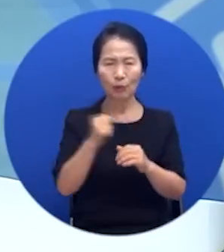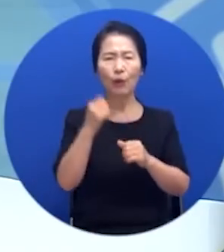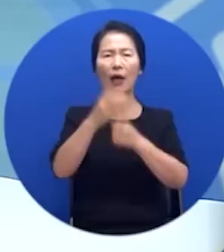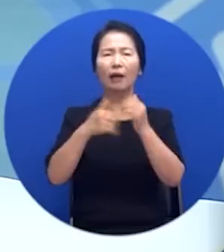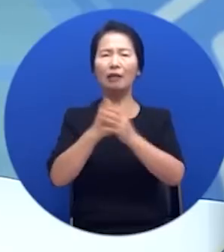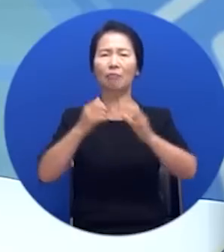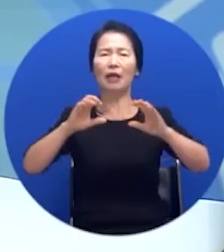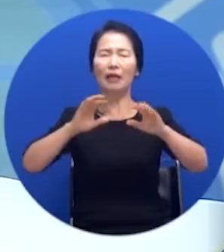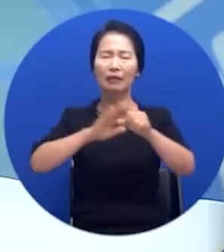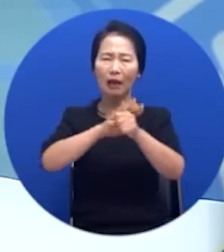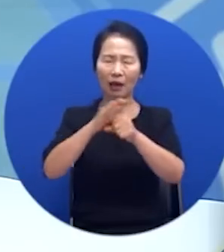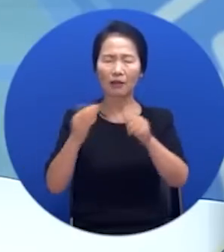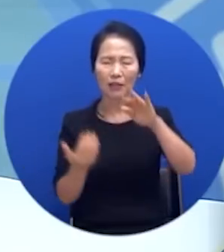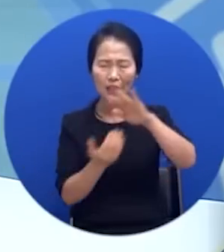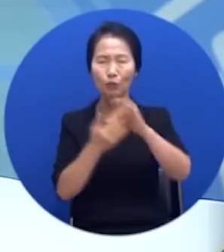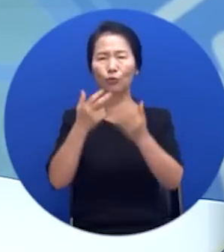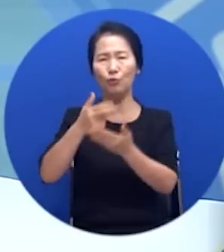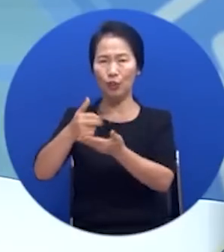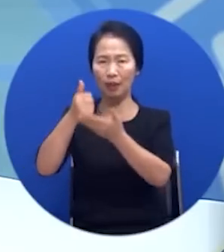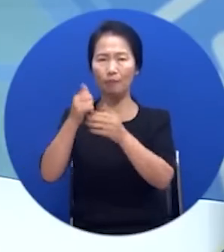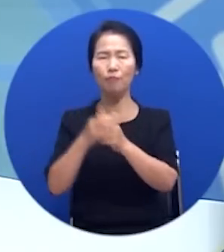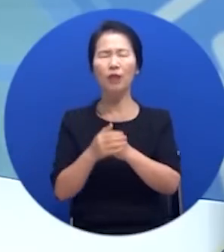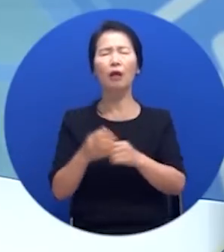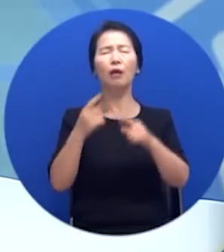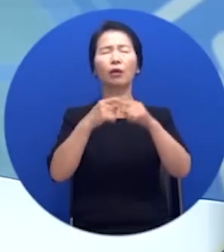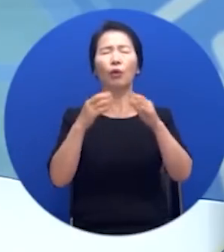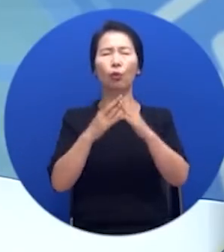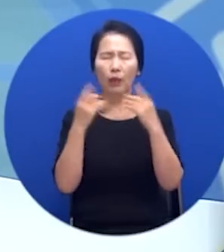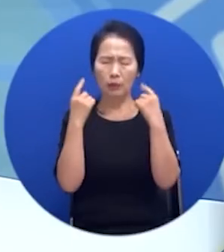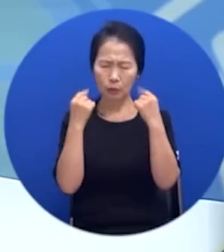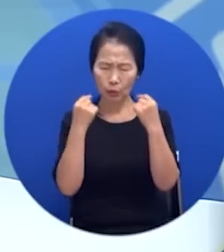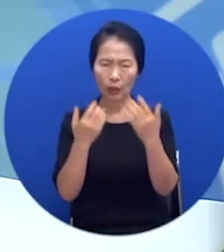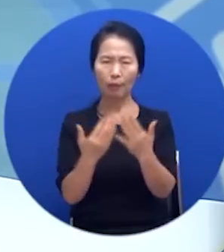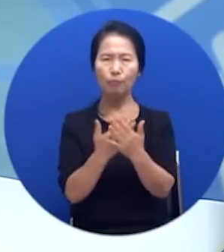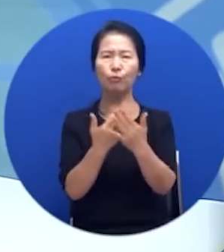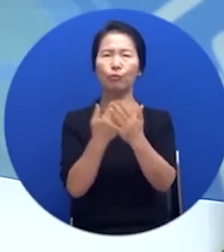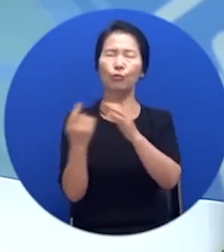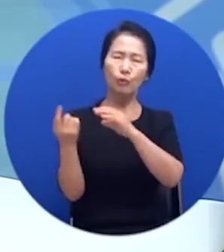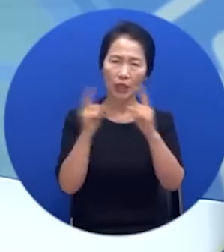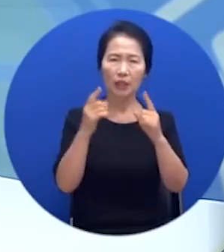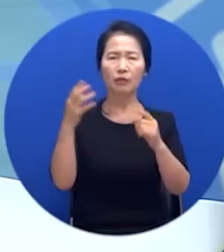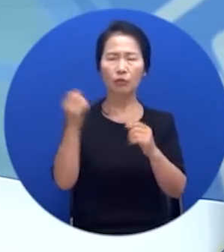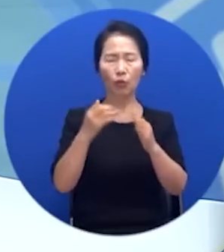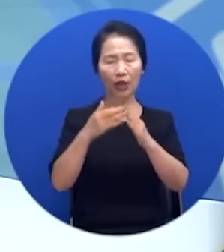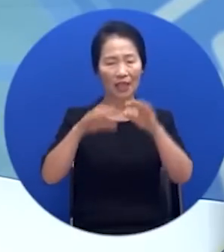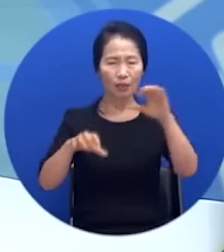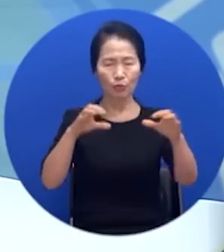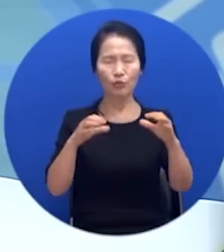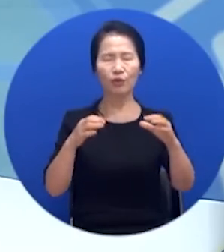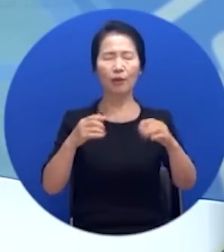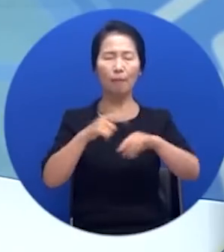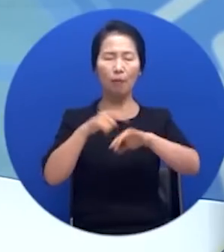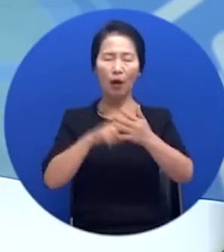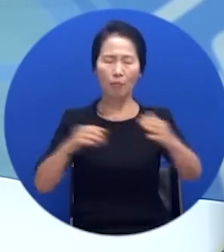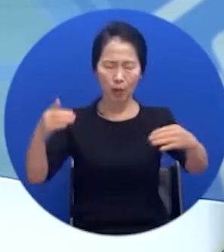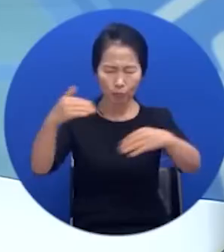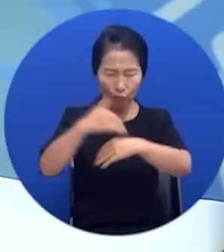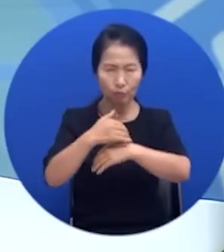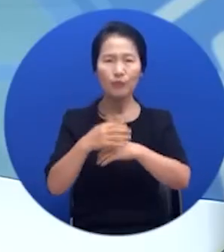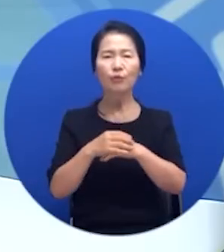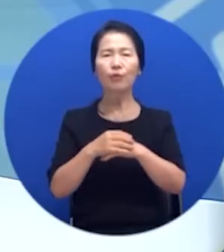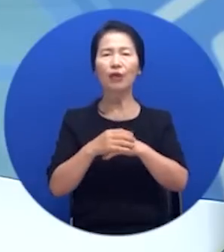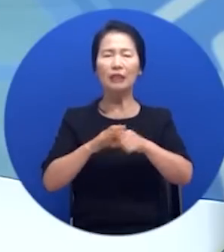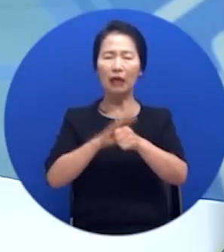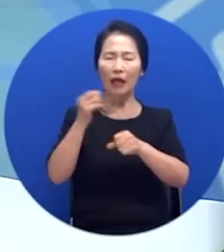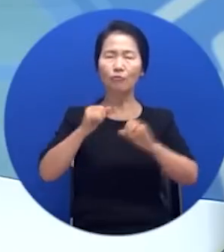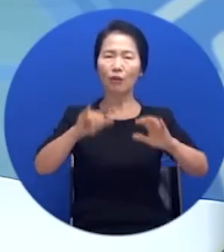이루신 주님께서 교회의 지속적인 부흥으로 이웃을 마음에 품고 사랑으로 세상을